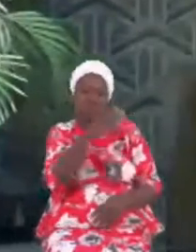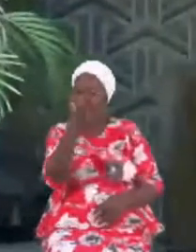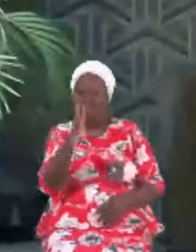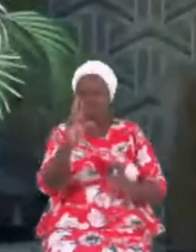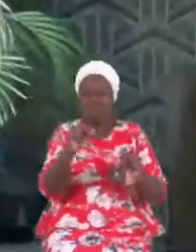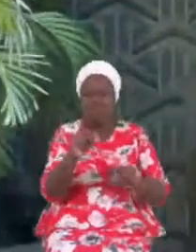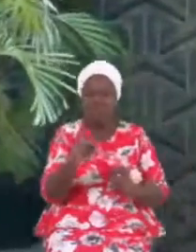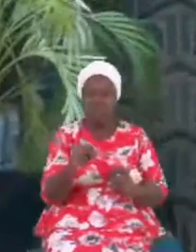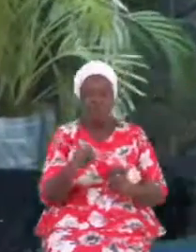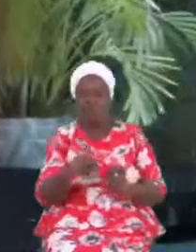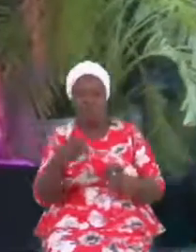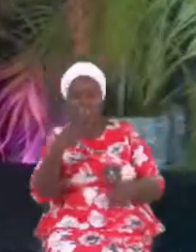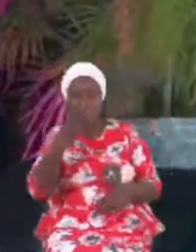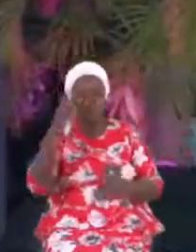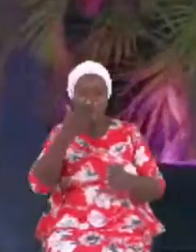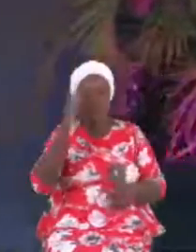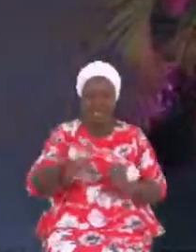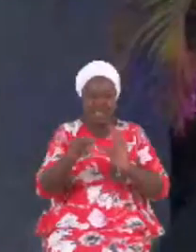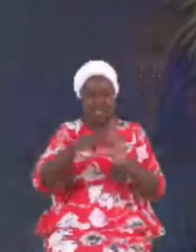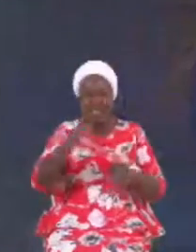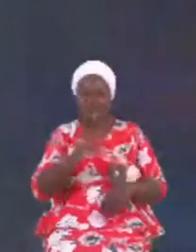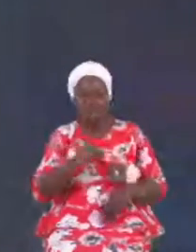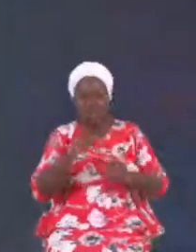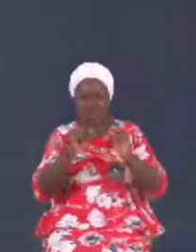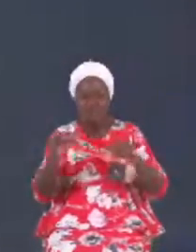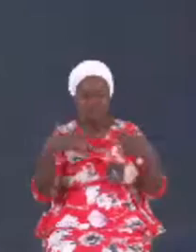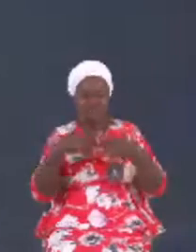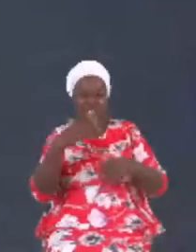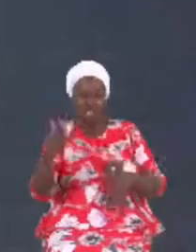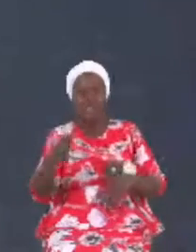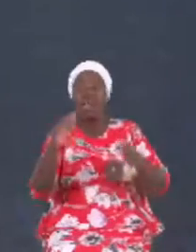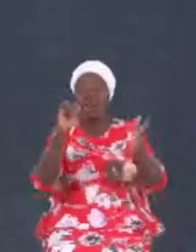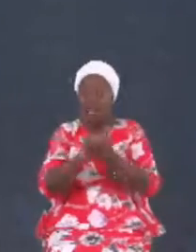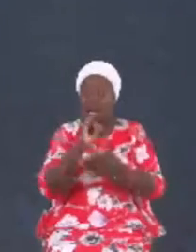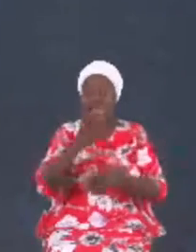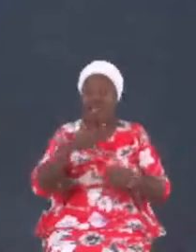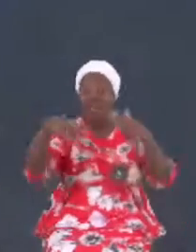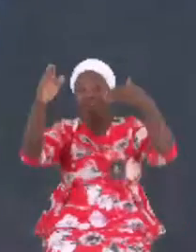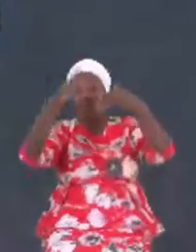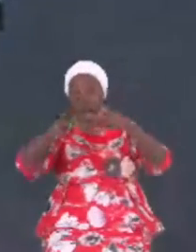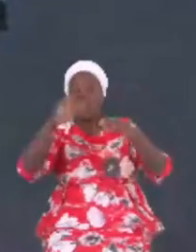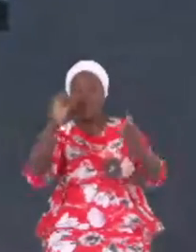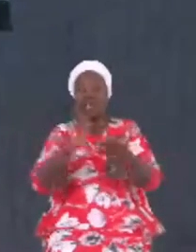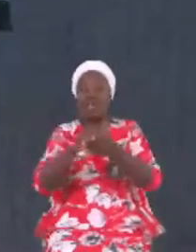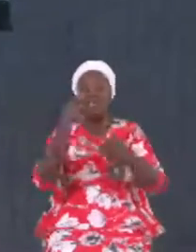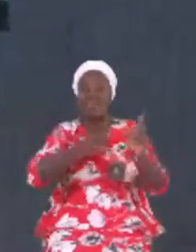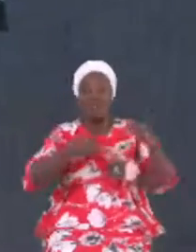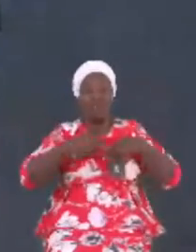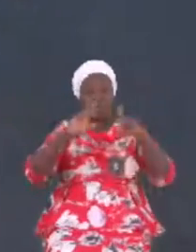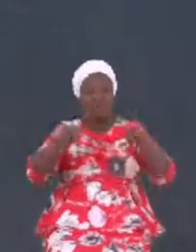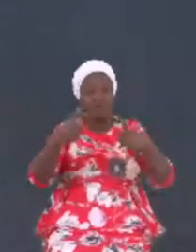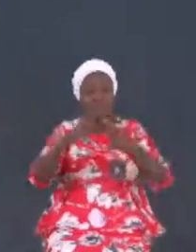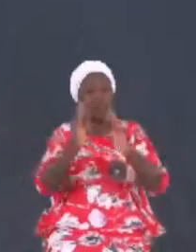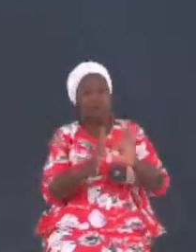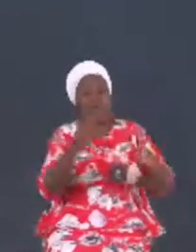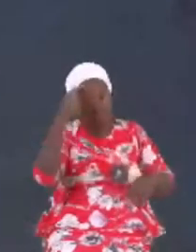là-bas. Il n'y a pas de violence là-bas. Il n'y a pas de crainte là-bas. Ça, c'est la maison céleste que Jésus allait